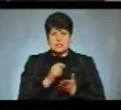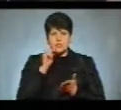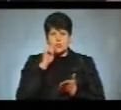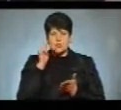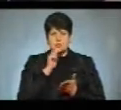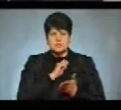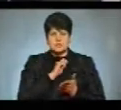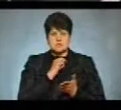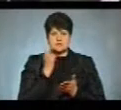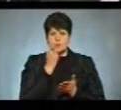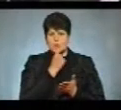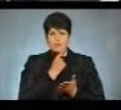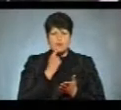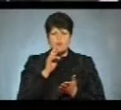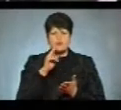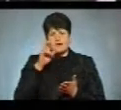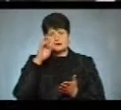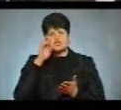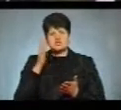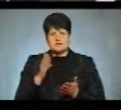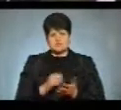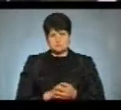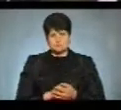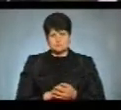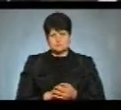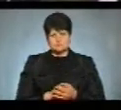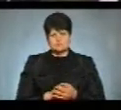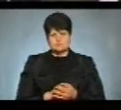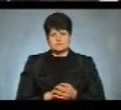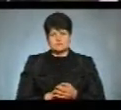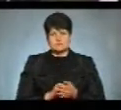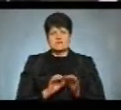українську мову як державну. Нічого